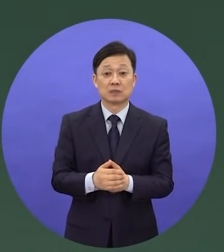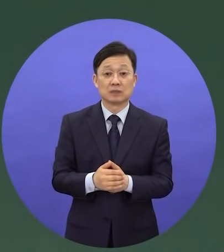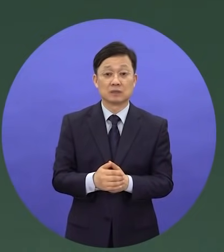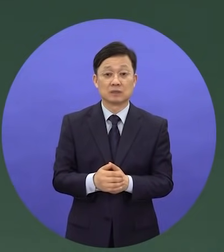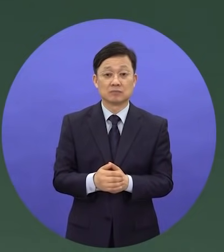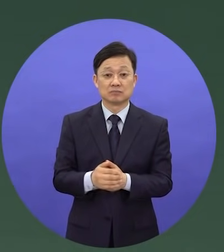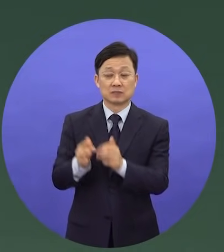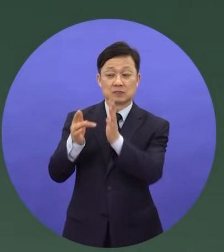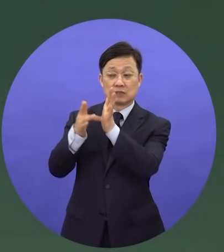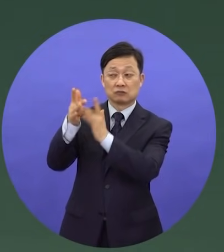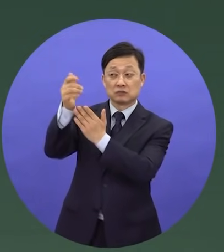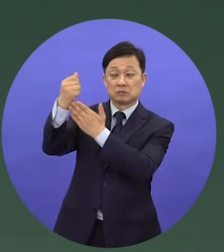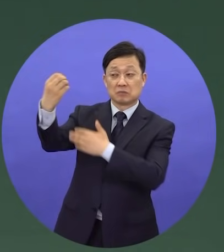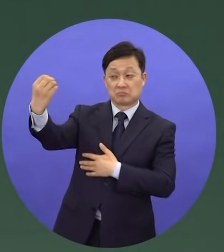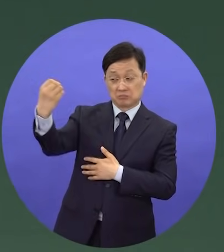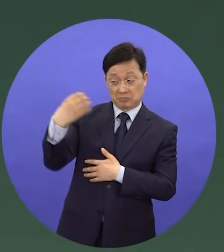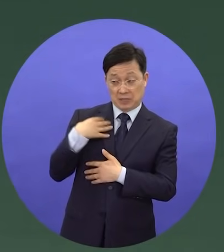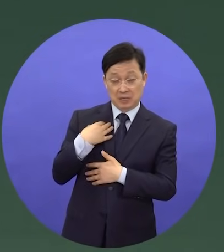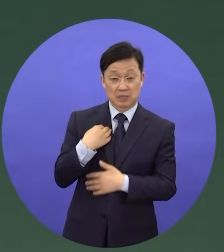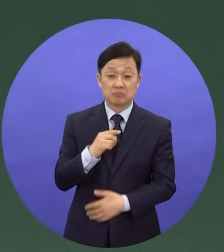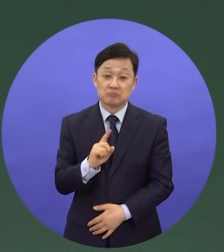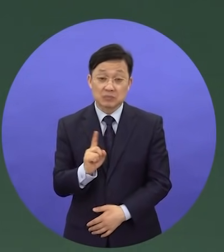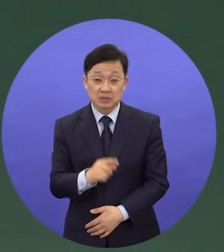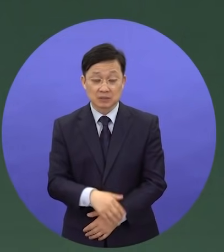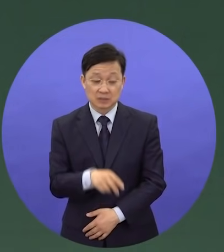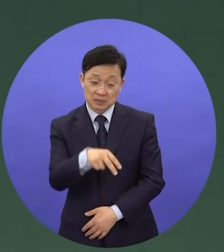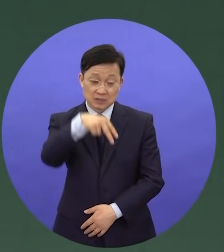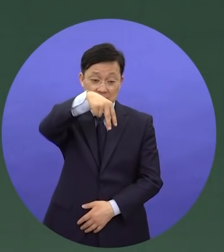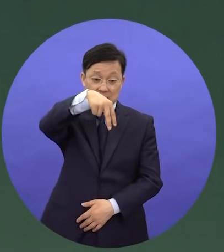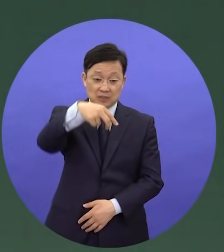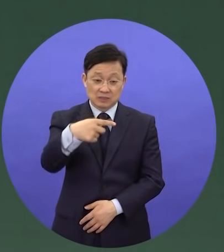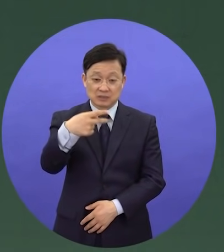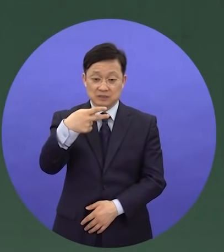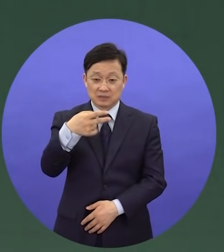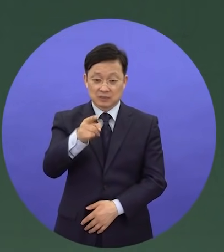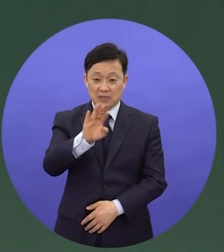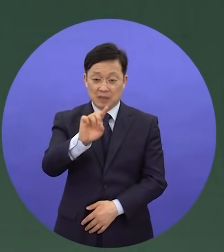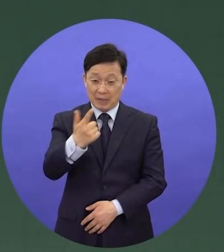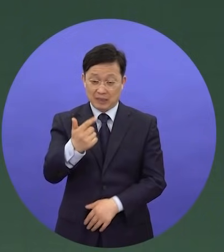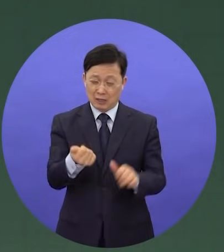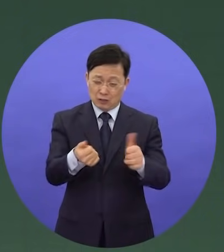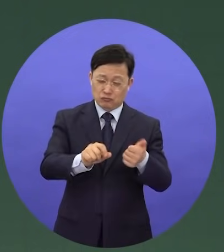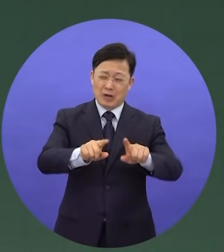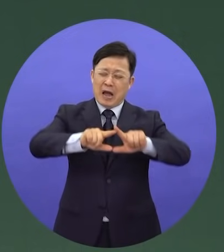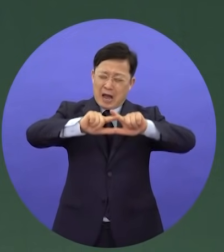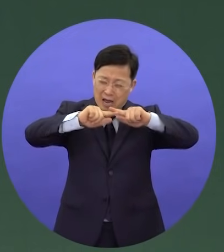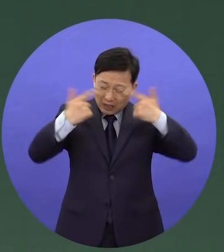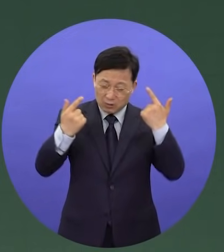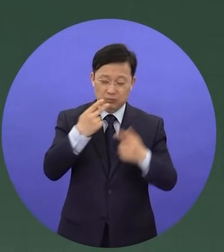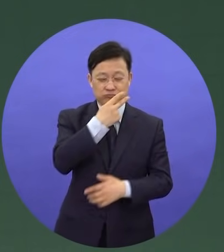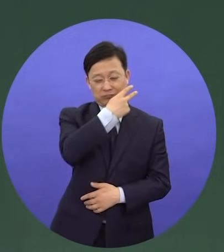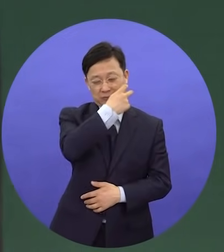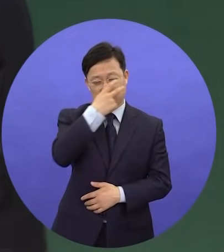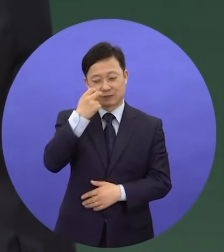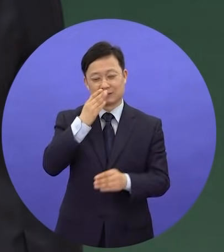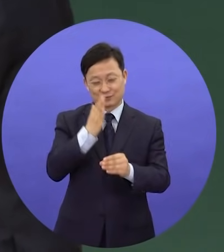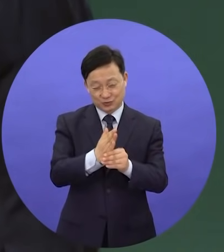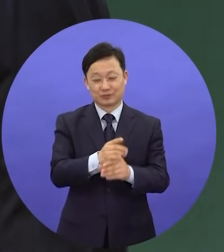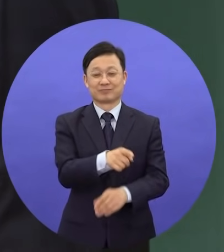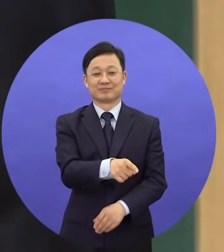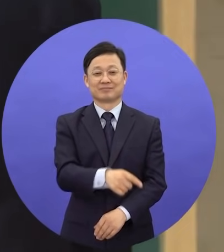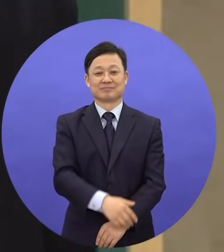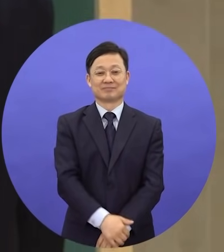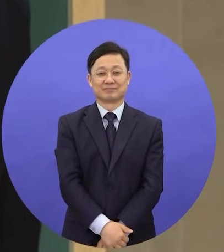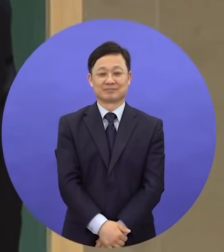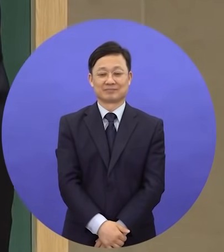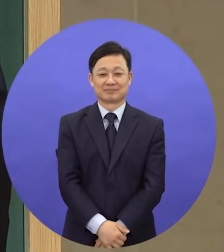예수님께서 말씀하셨습니다. But Jesus said, 스데반은 죽은 것이 아니고 잔이라 그랬어요. That Stephen did not die,